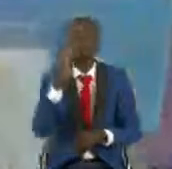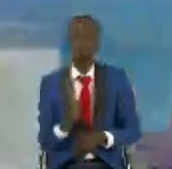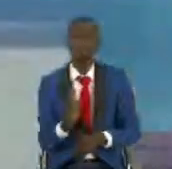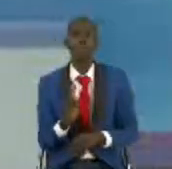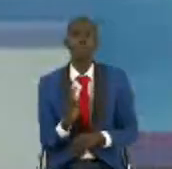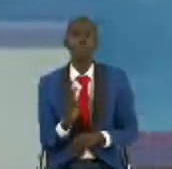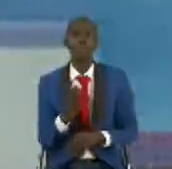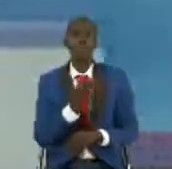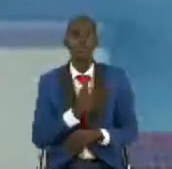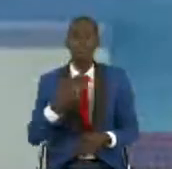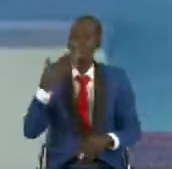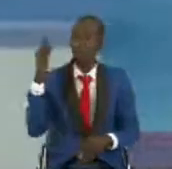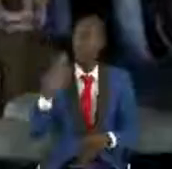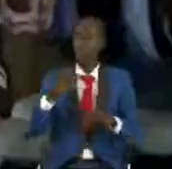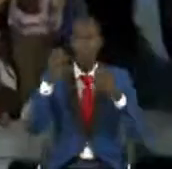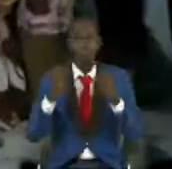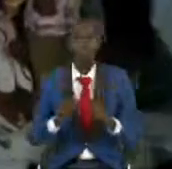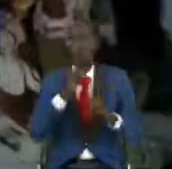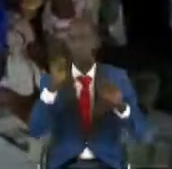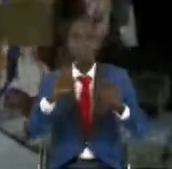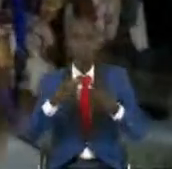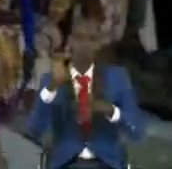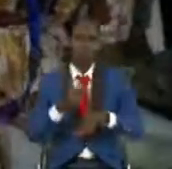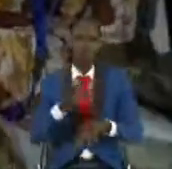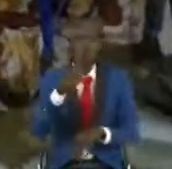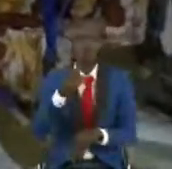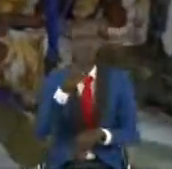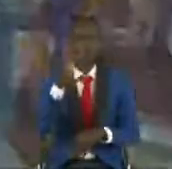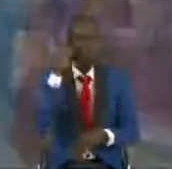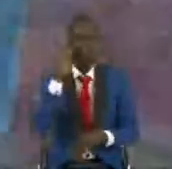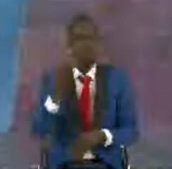Aucune puissance maléfique ne pourra te toucher.